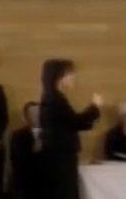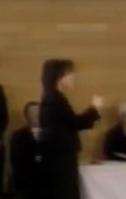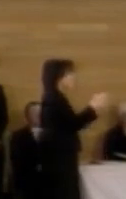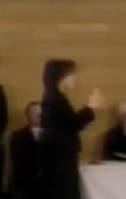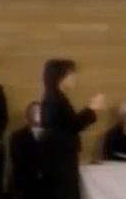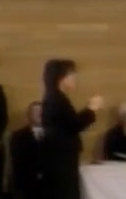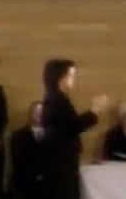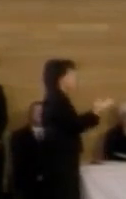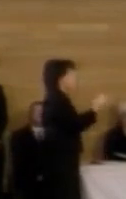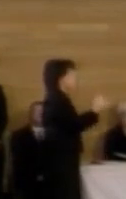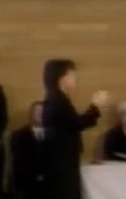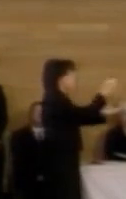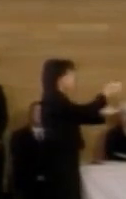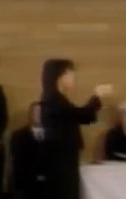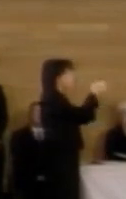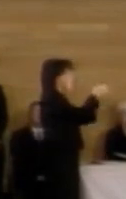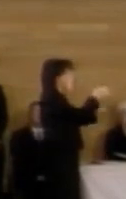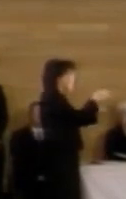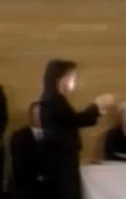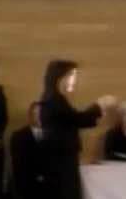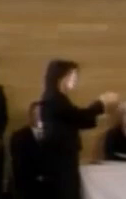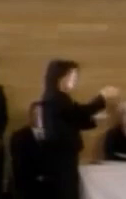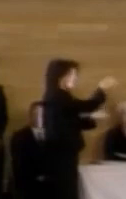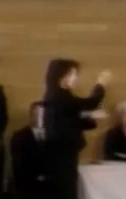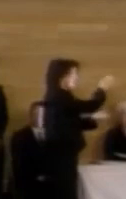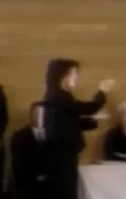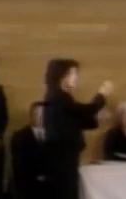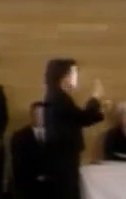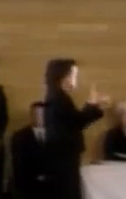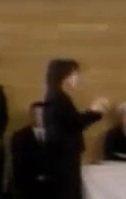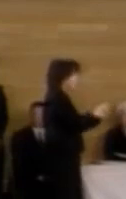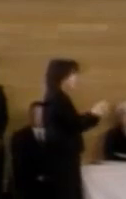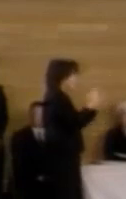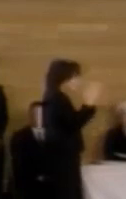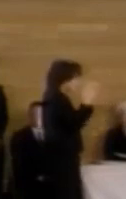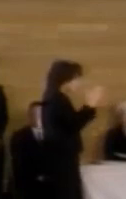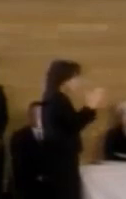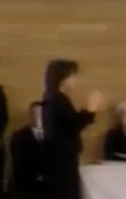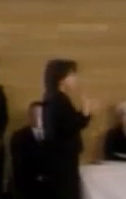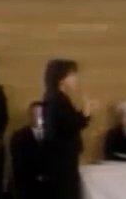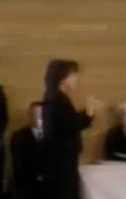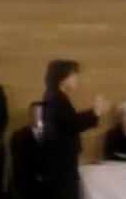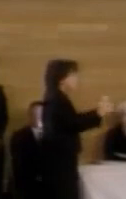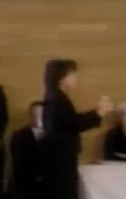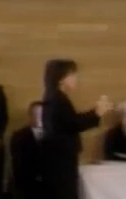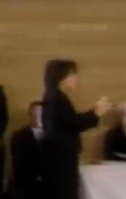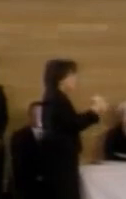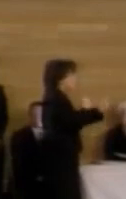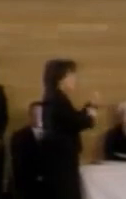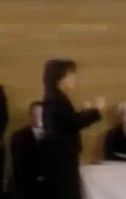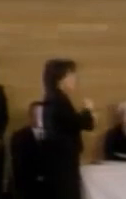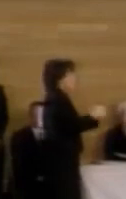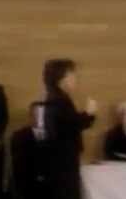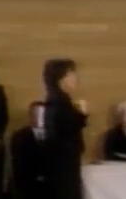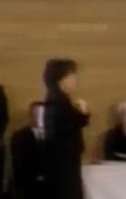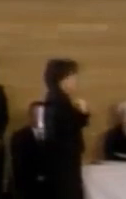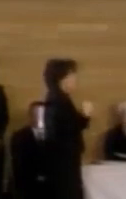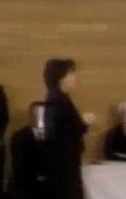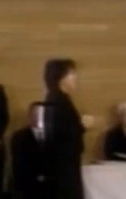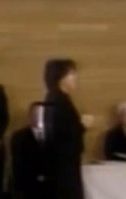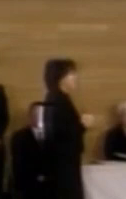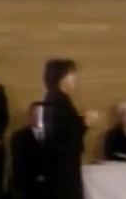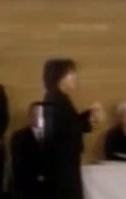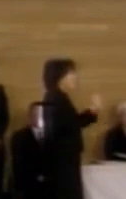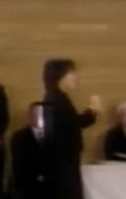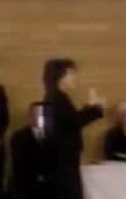には引き続き取り組んでいく必要があります。復興庁として今後も